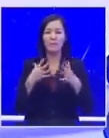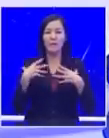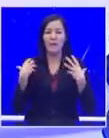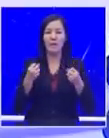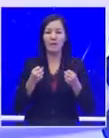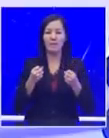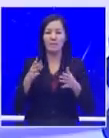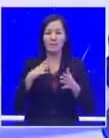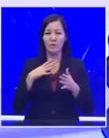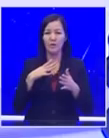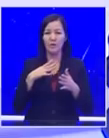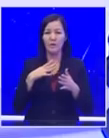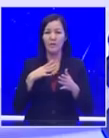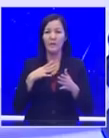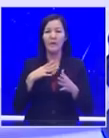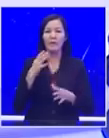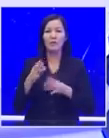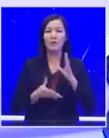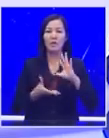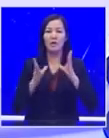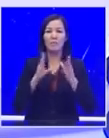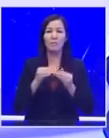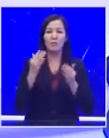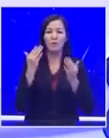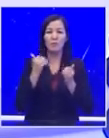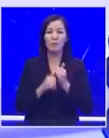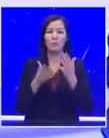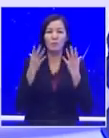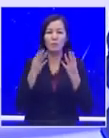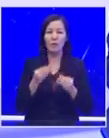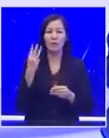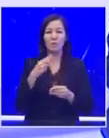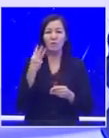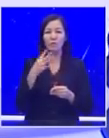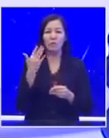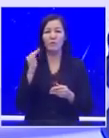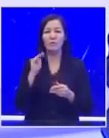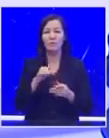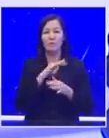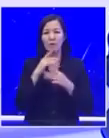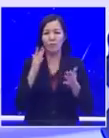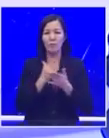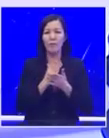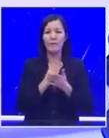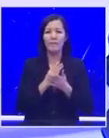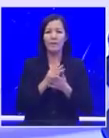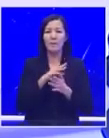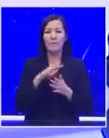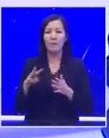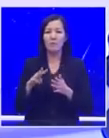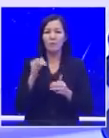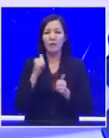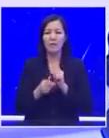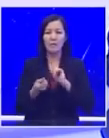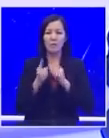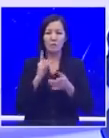220 182-сі айығып қатарға қосылыпты. Жер жаһан бойынша күн сайын өсім 30-35 мыңнан асып тұр. Мәліметтер тіпті минут сайын